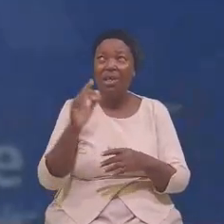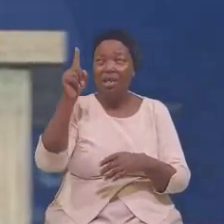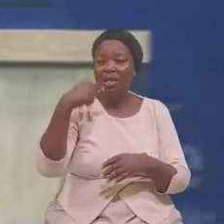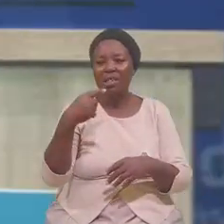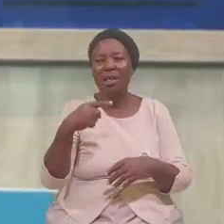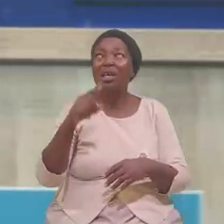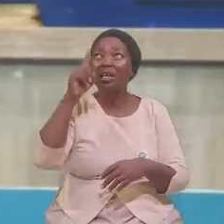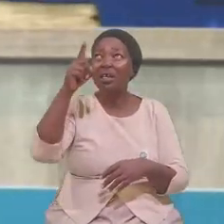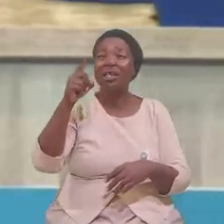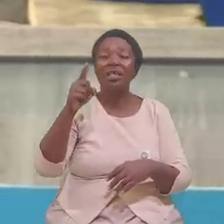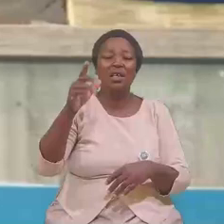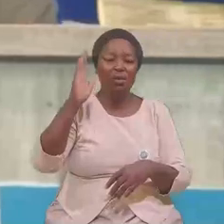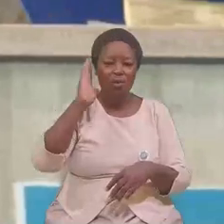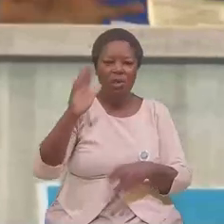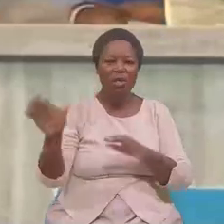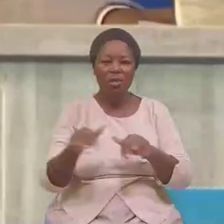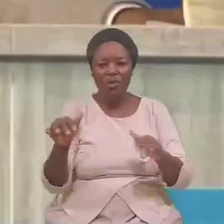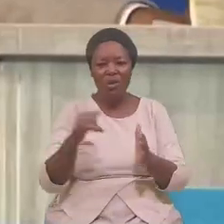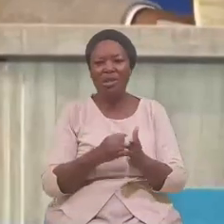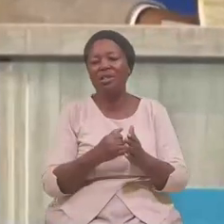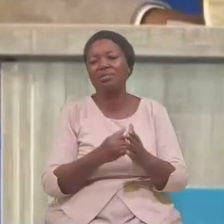il le fera.